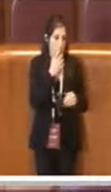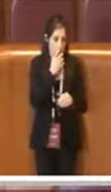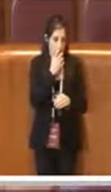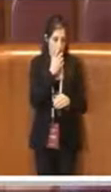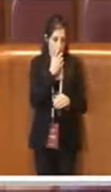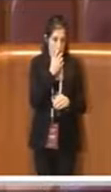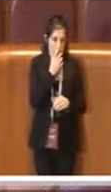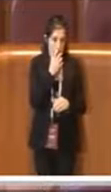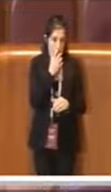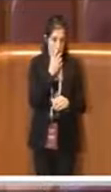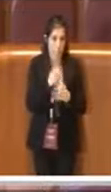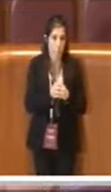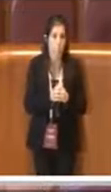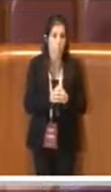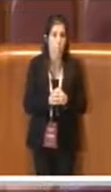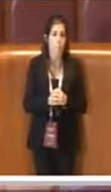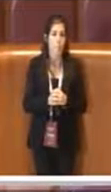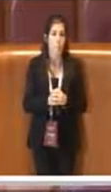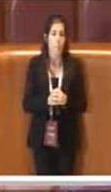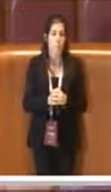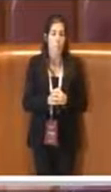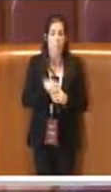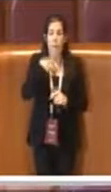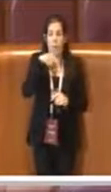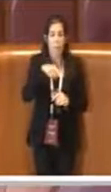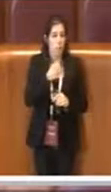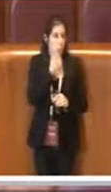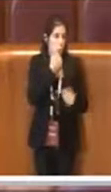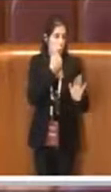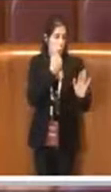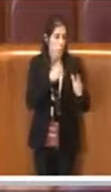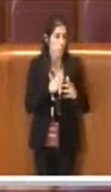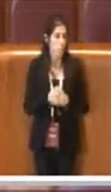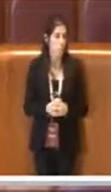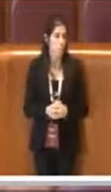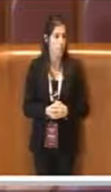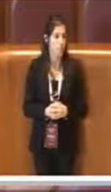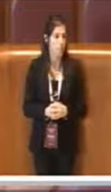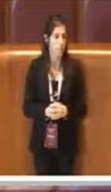cose. Dopodiché, e questa è l'analisi. Un attimo solo, consigliere.